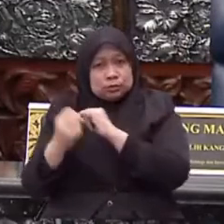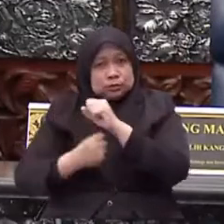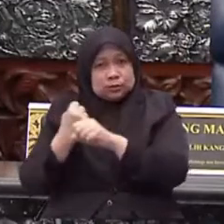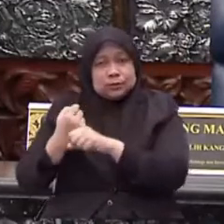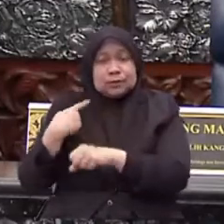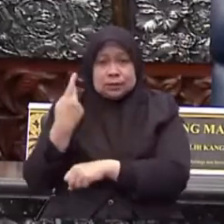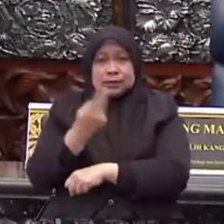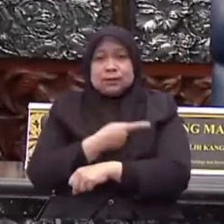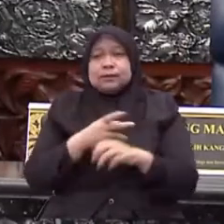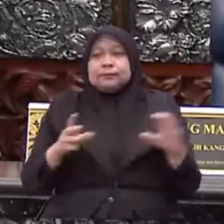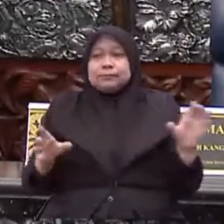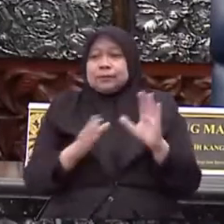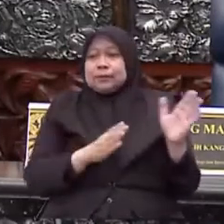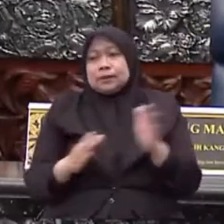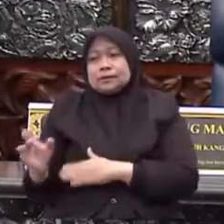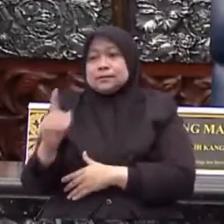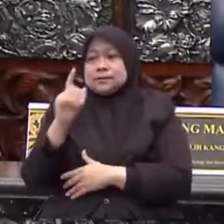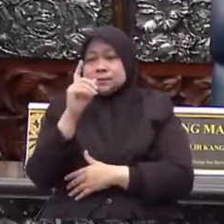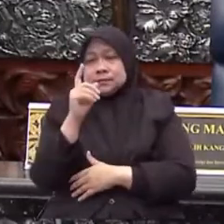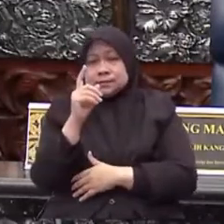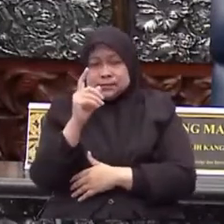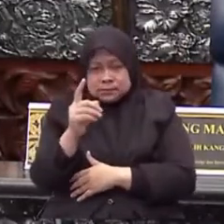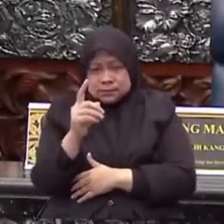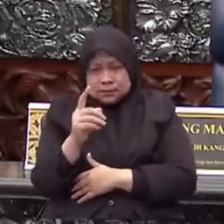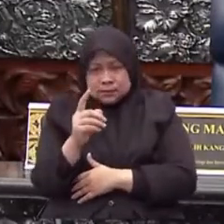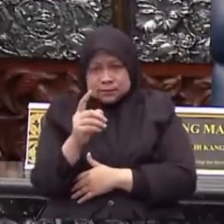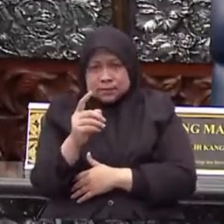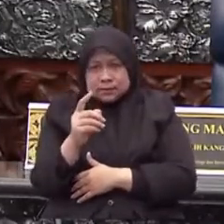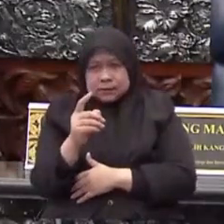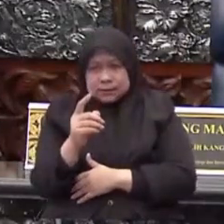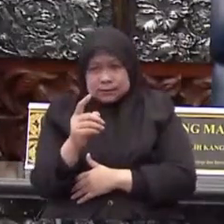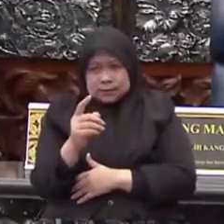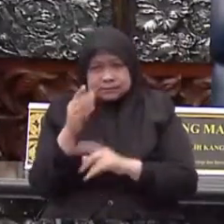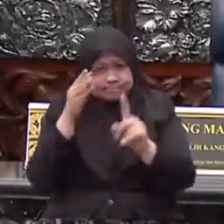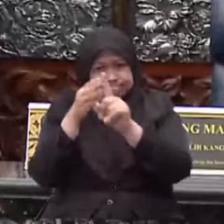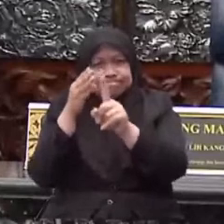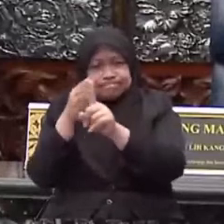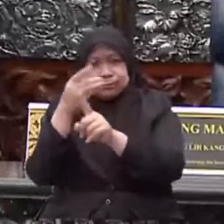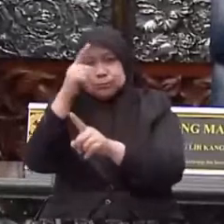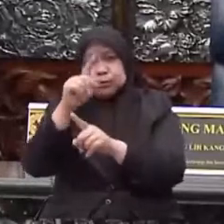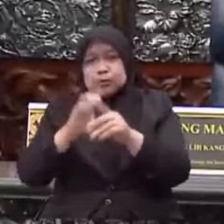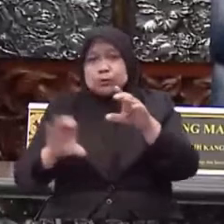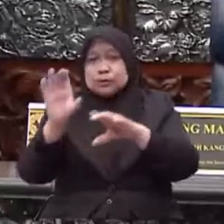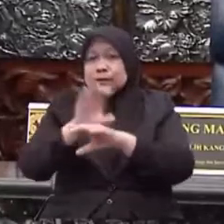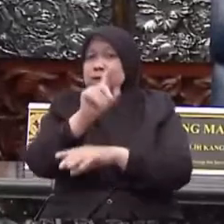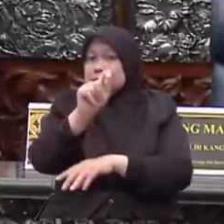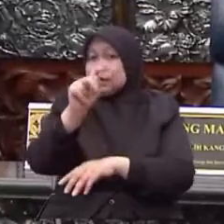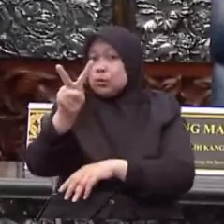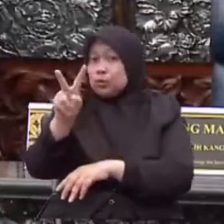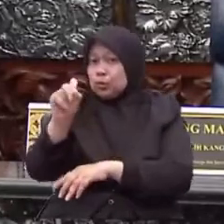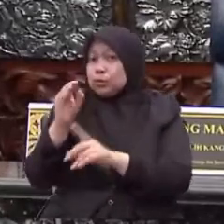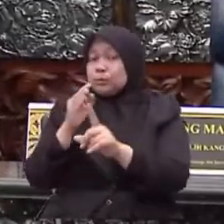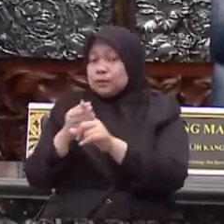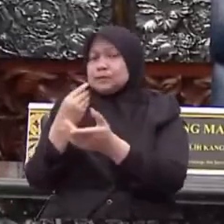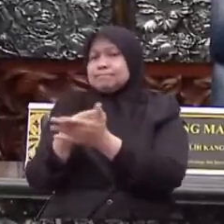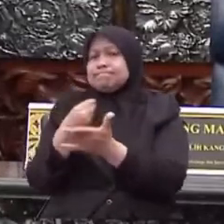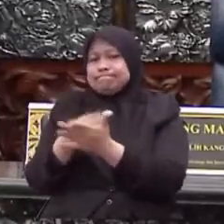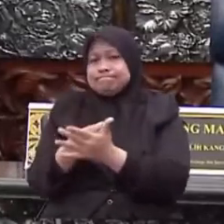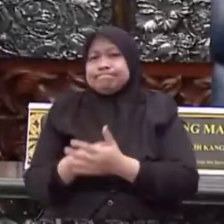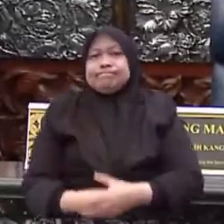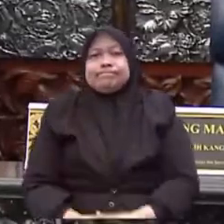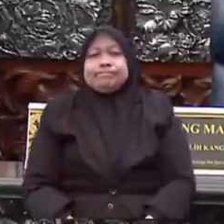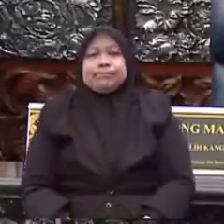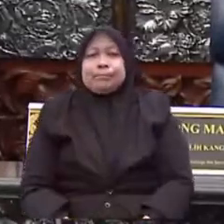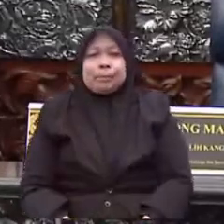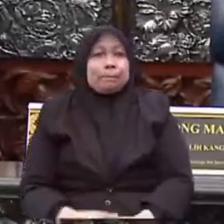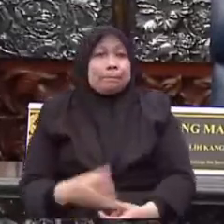laksanakan satu apa ini untuk 30 berasaskan pendapatan